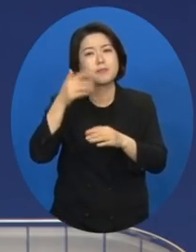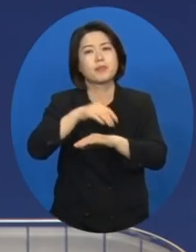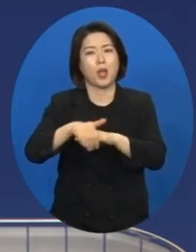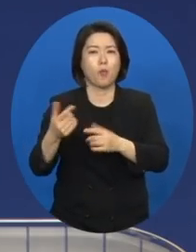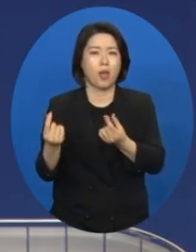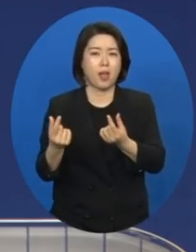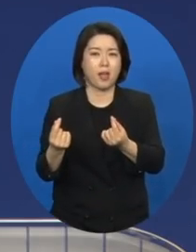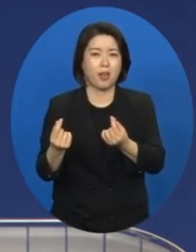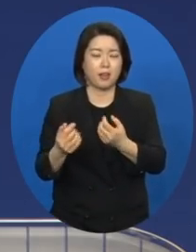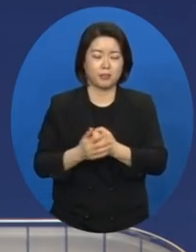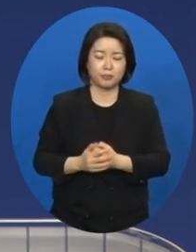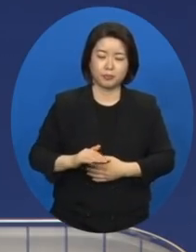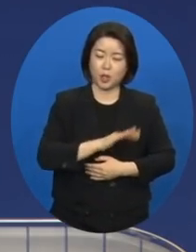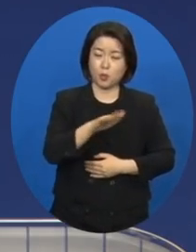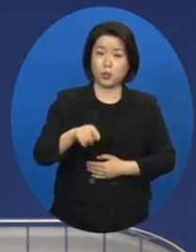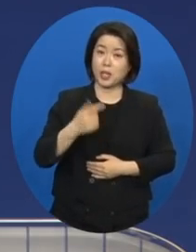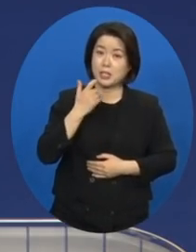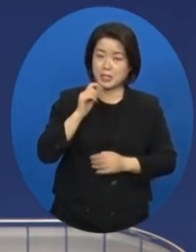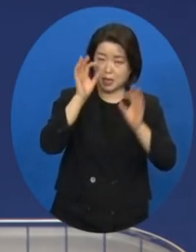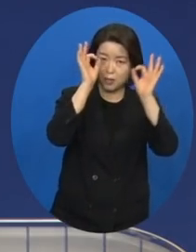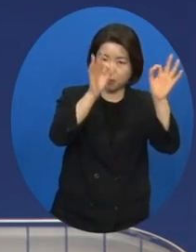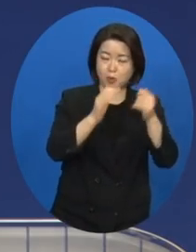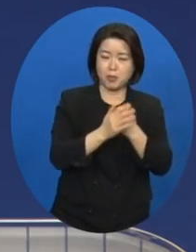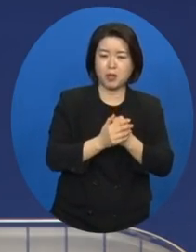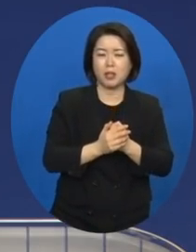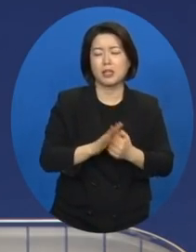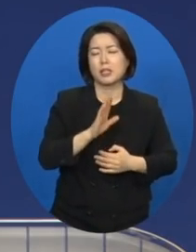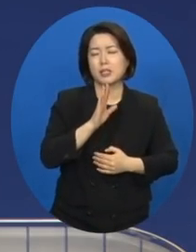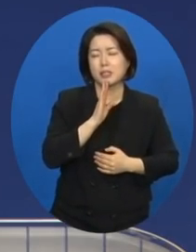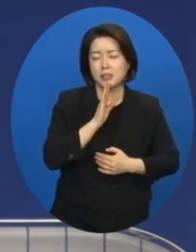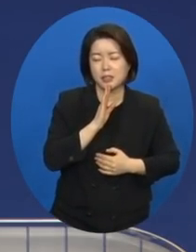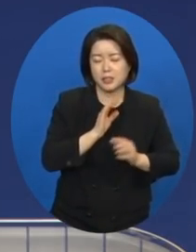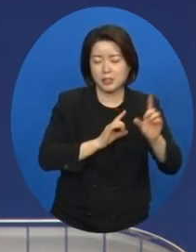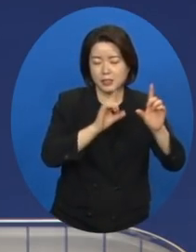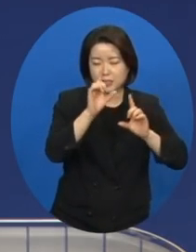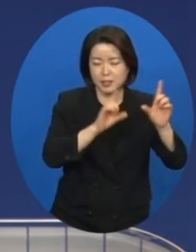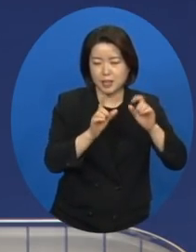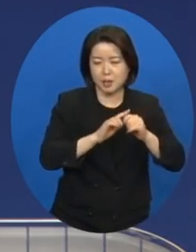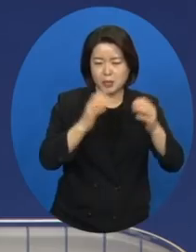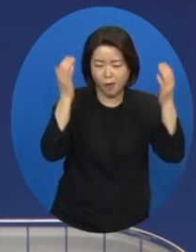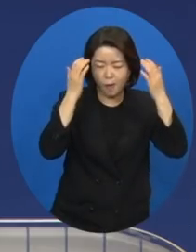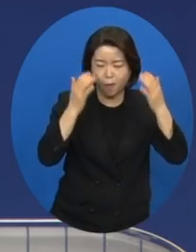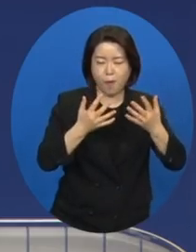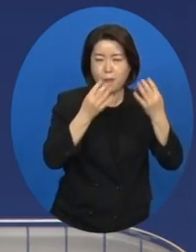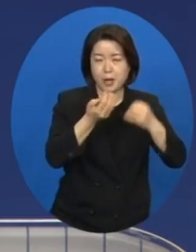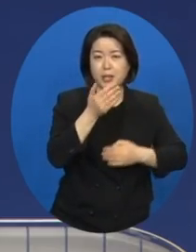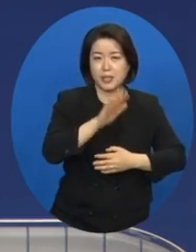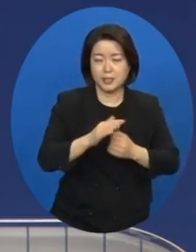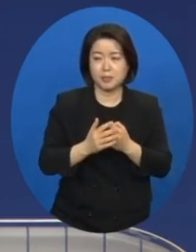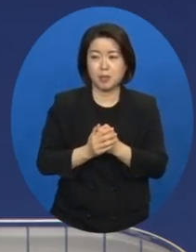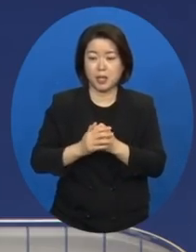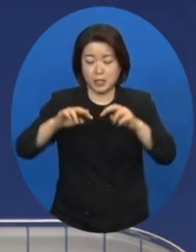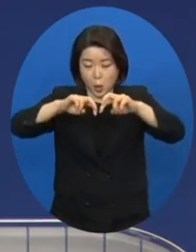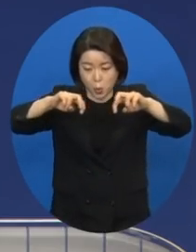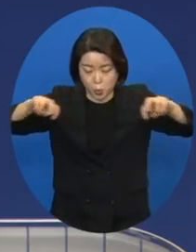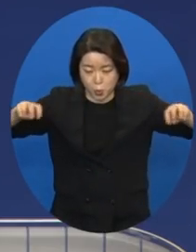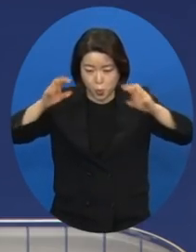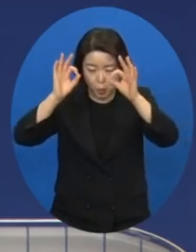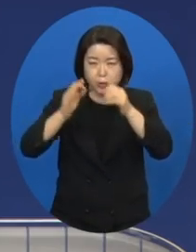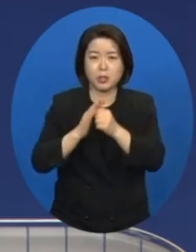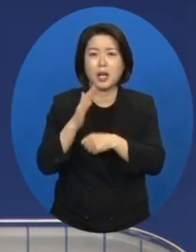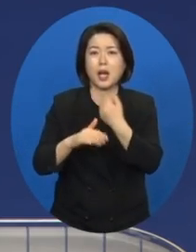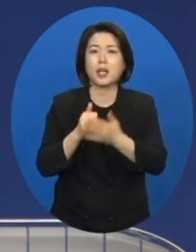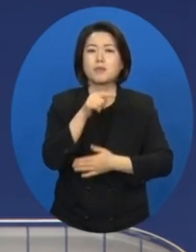인생을 볼 때에도요, 야곱의 거친 인생이 실제였지만 더 분명한 실제는 하나님의 그의 인생을